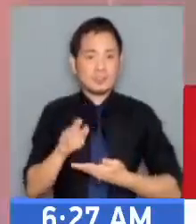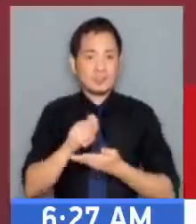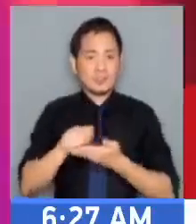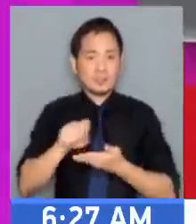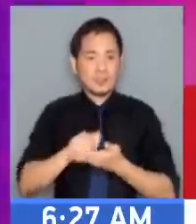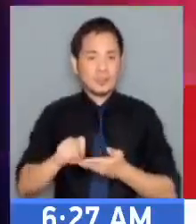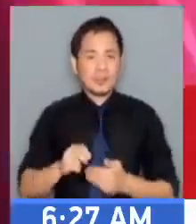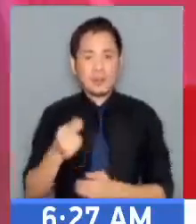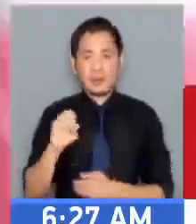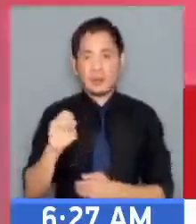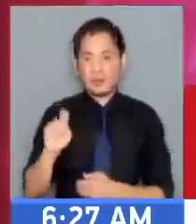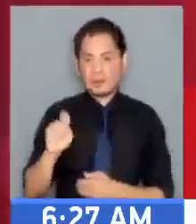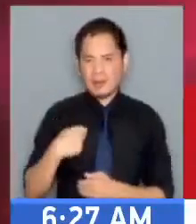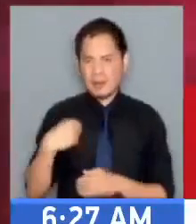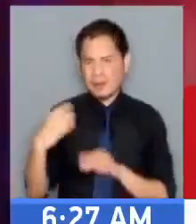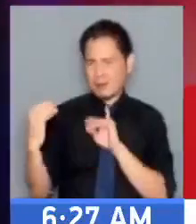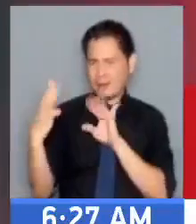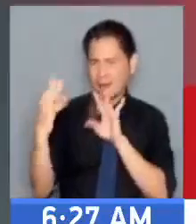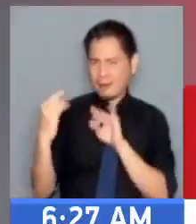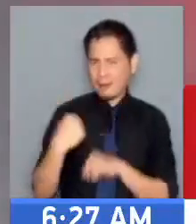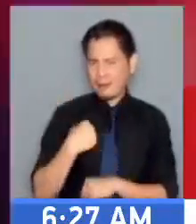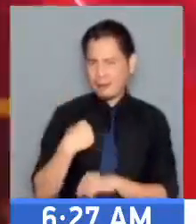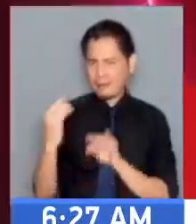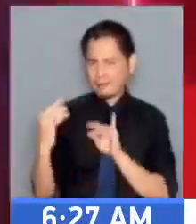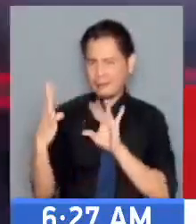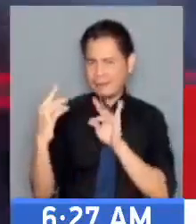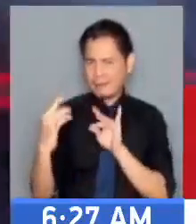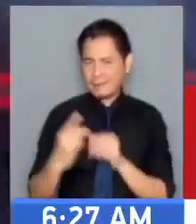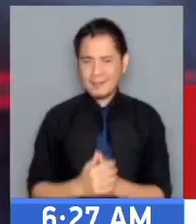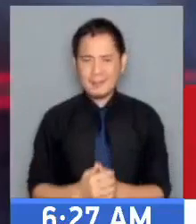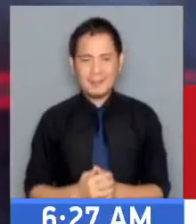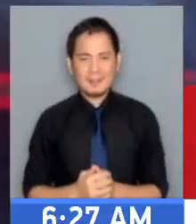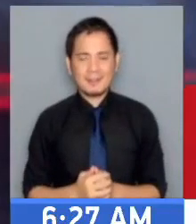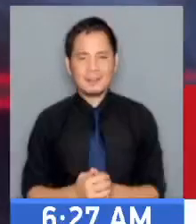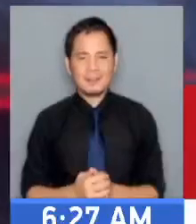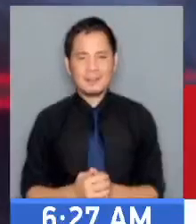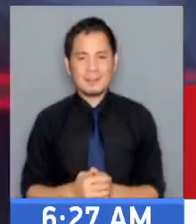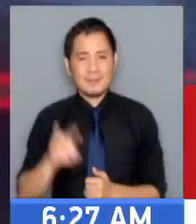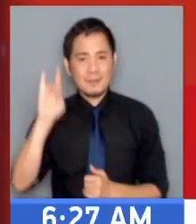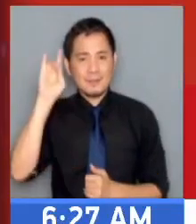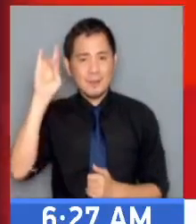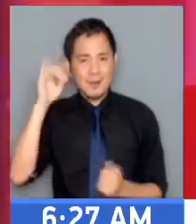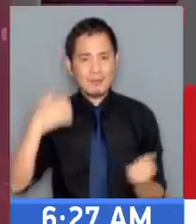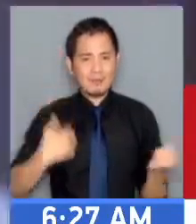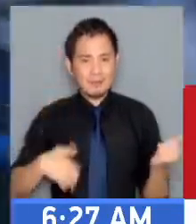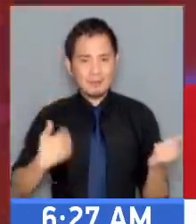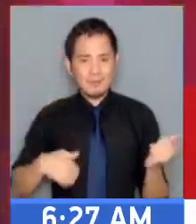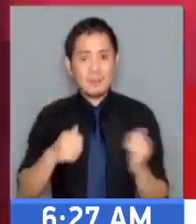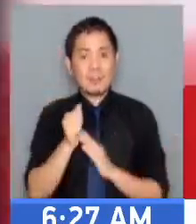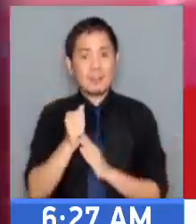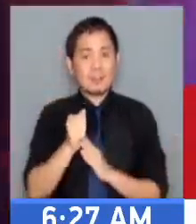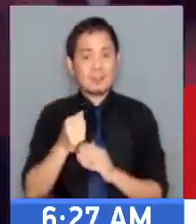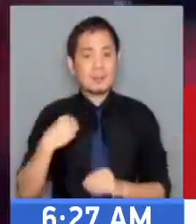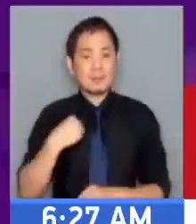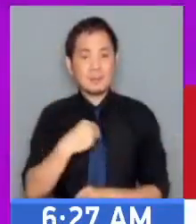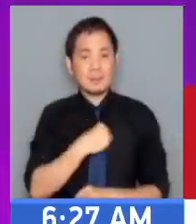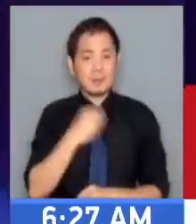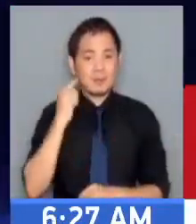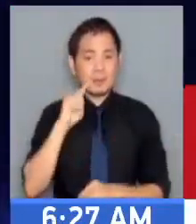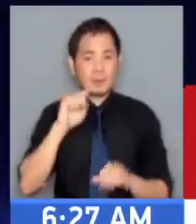Parang kilala ko yan. Sinadyan ang Pinoy rockstar coach na lead at founding member ng pambansang banda